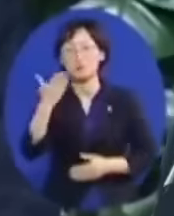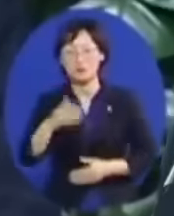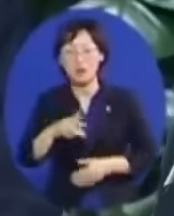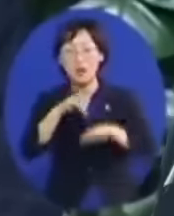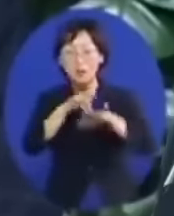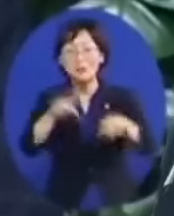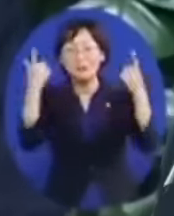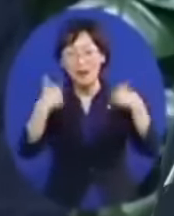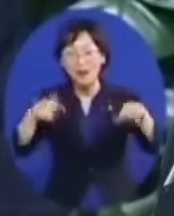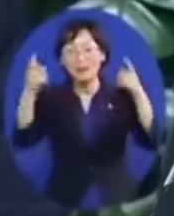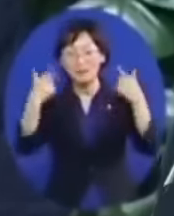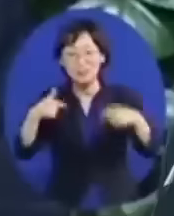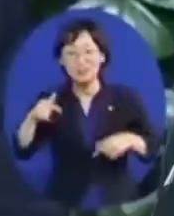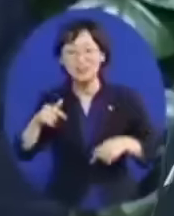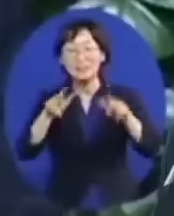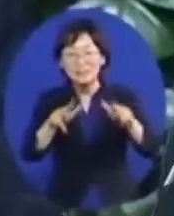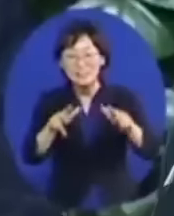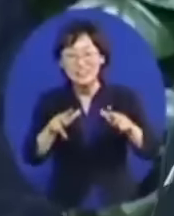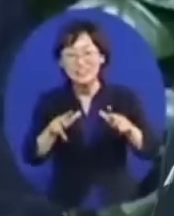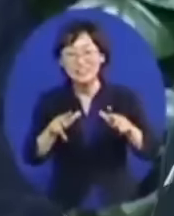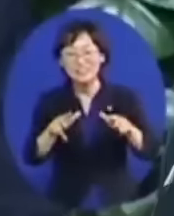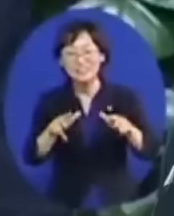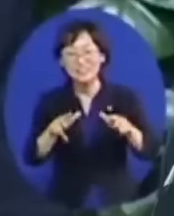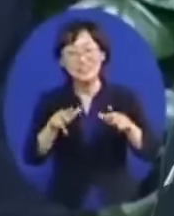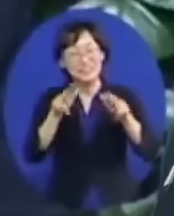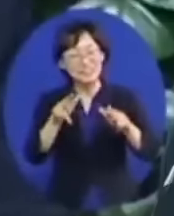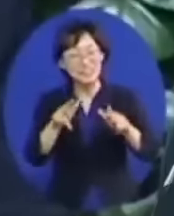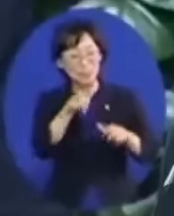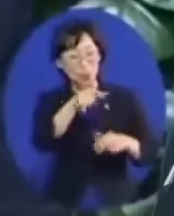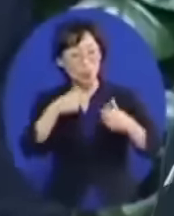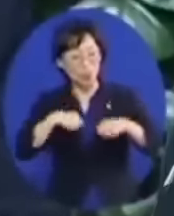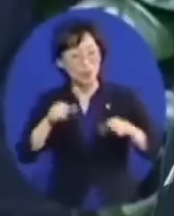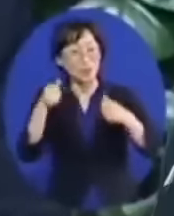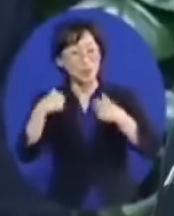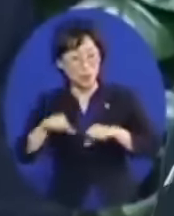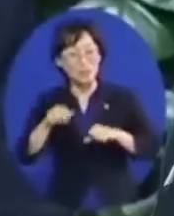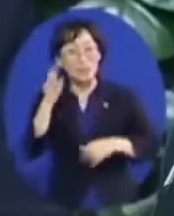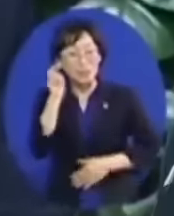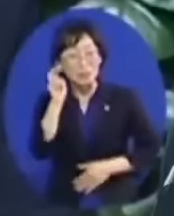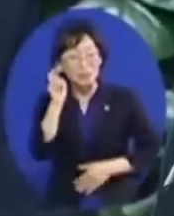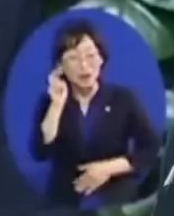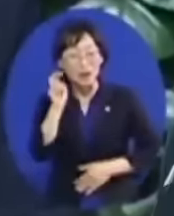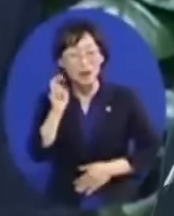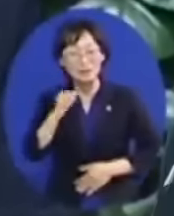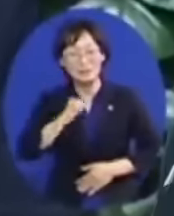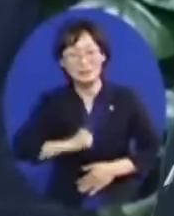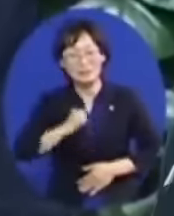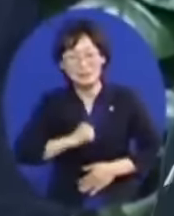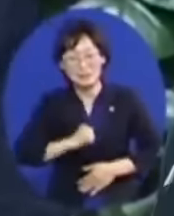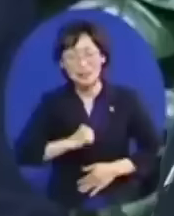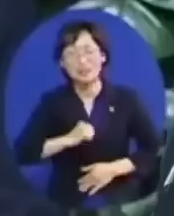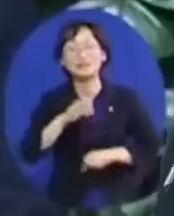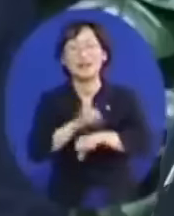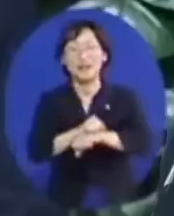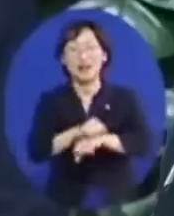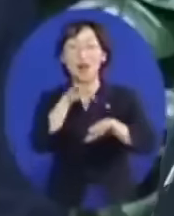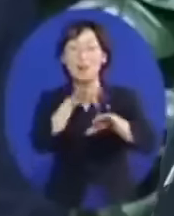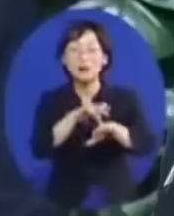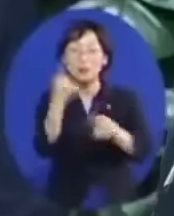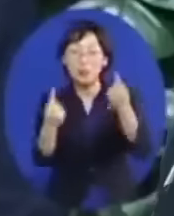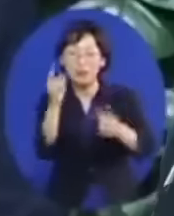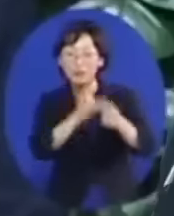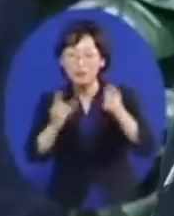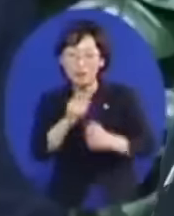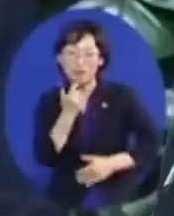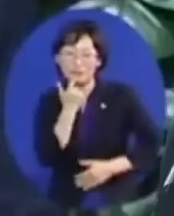항상 이제 너 포기하겠지, 이제 너가 포기하겠지 하고 굉장히 인내를 가지는 것입니다. 마귀보다 더